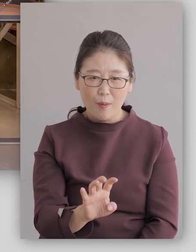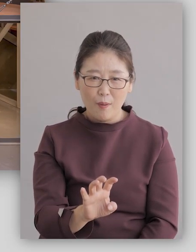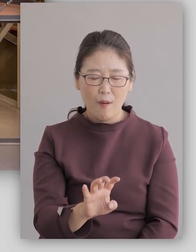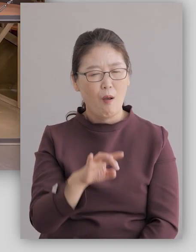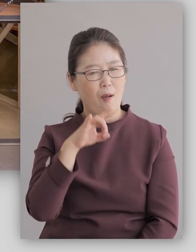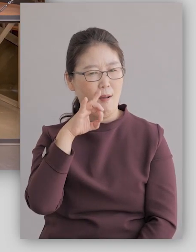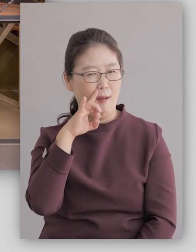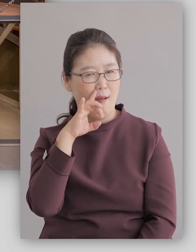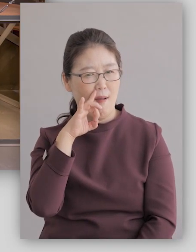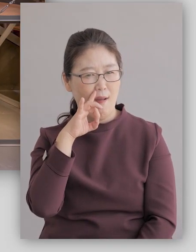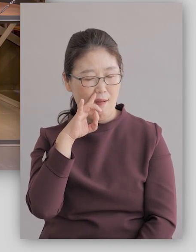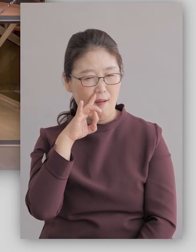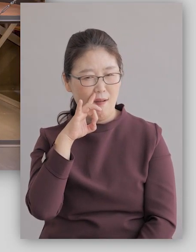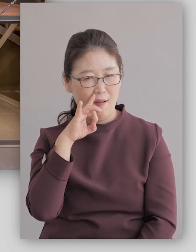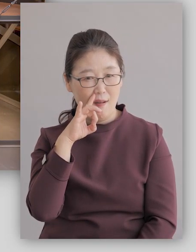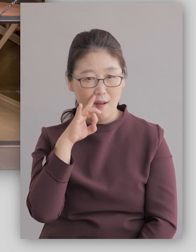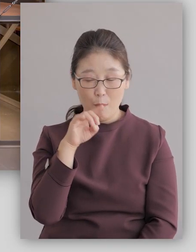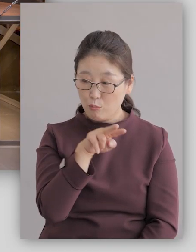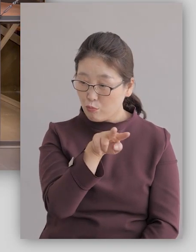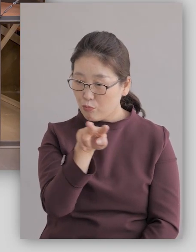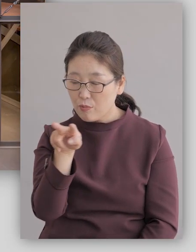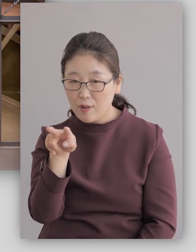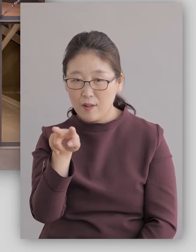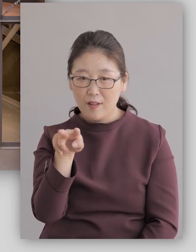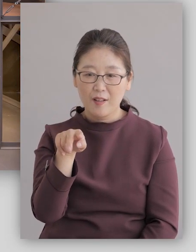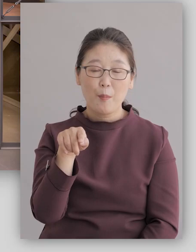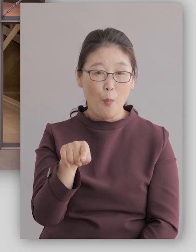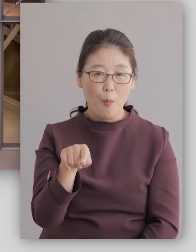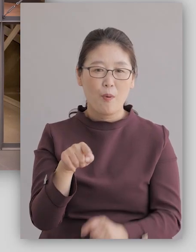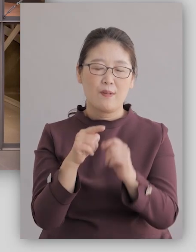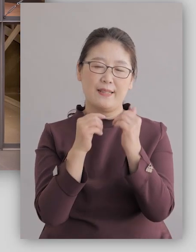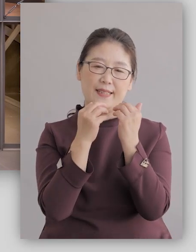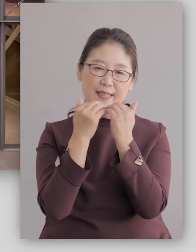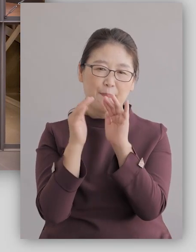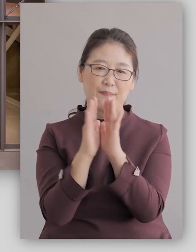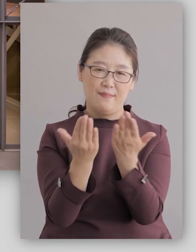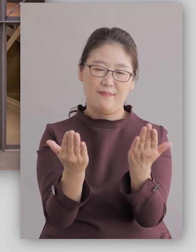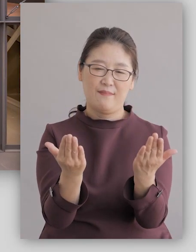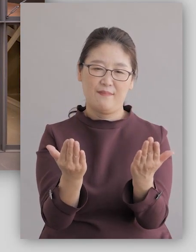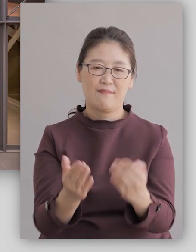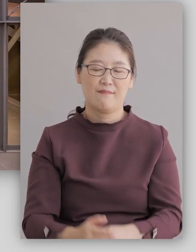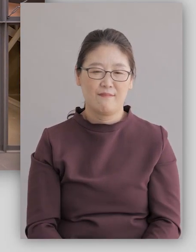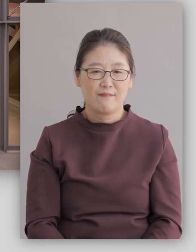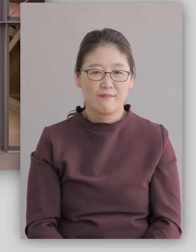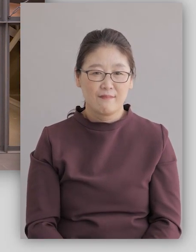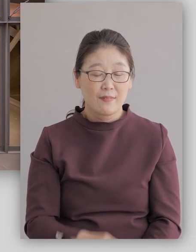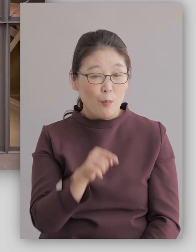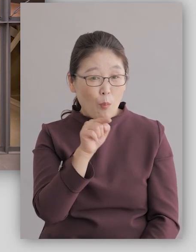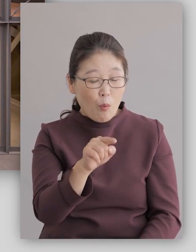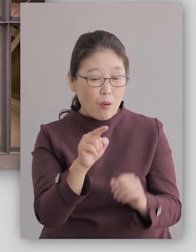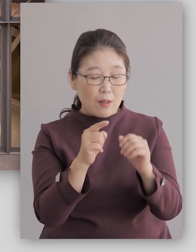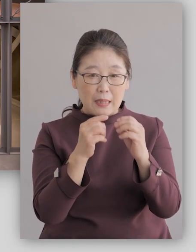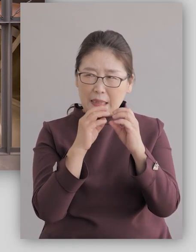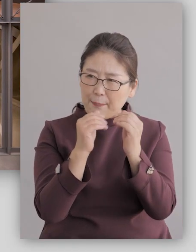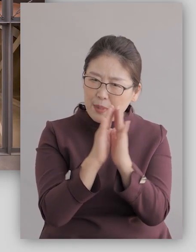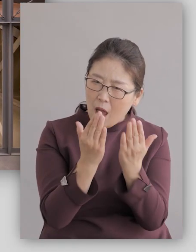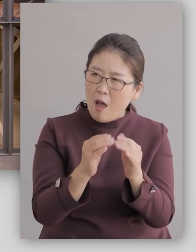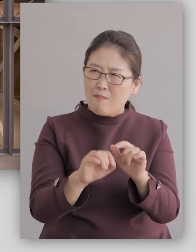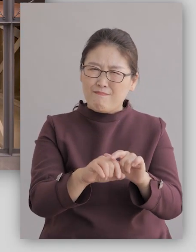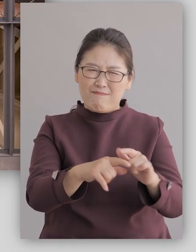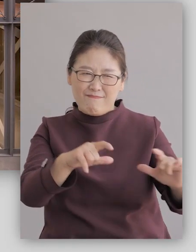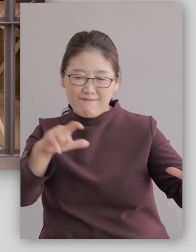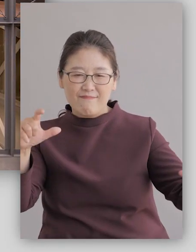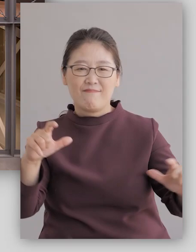궁금증을 가지고 저희가 살펴봤던 것들은 바로 잡지 부분인데요. 이 당시는 잡지가 폭발적으로